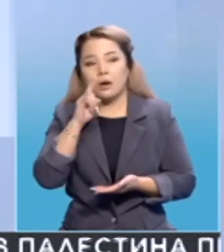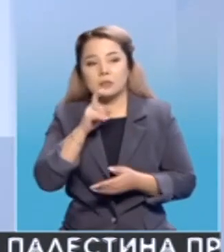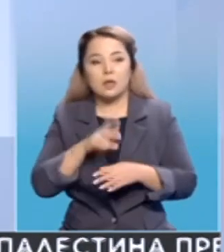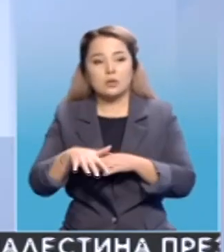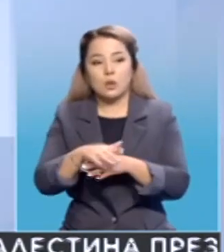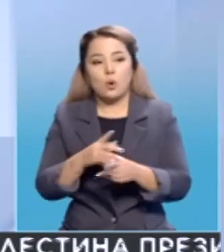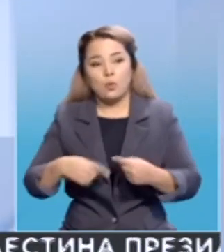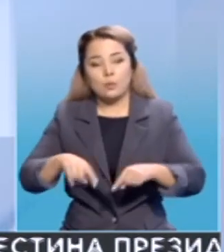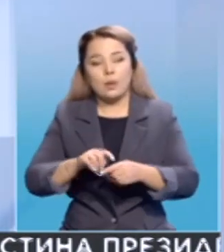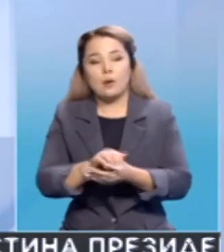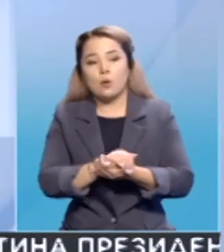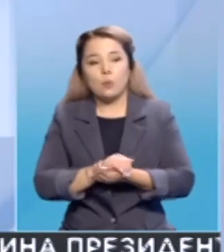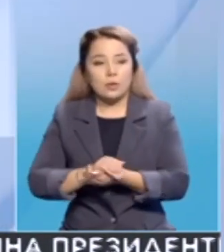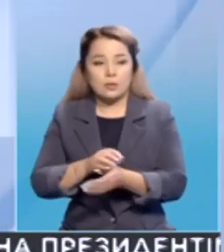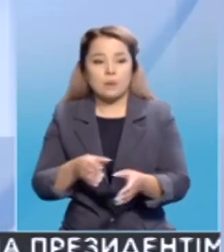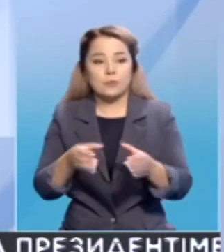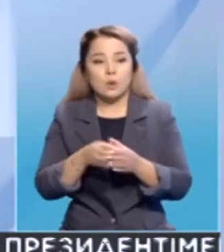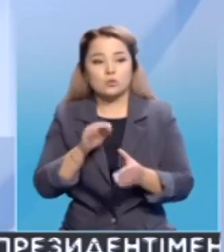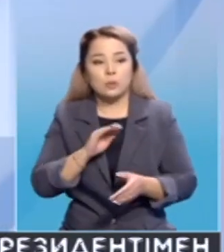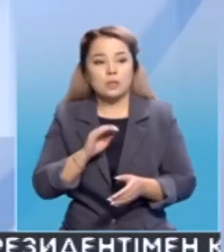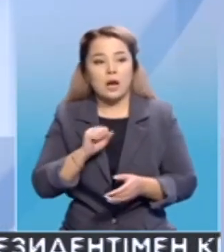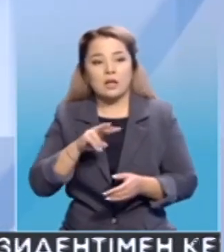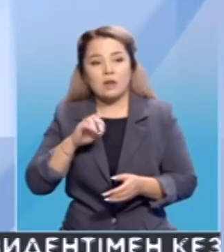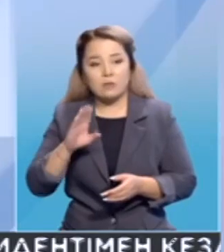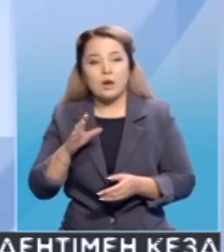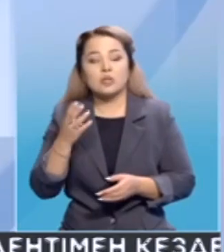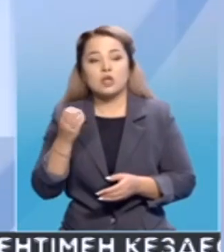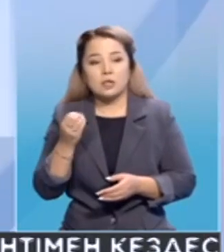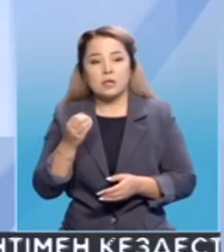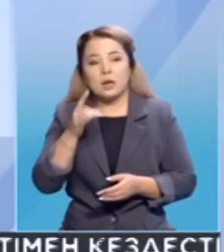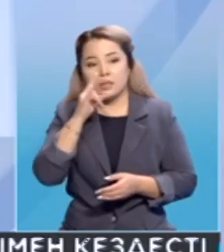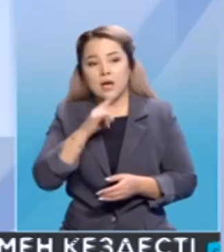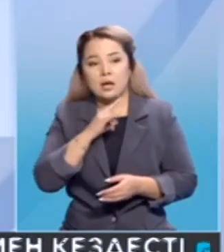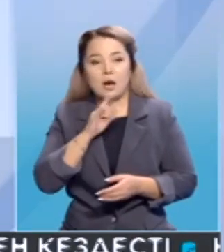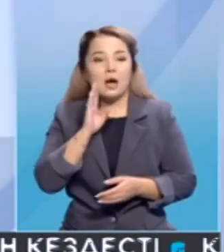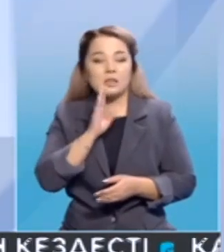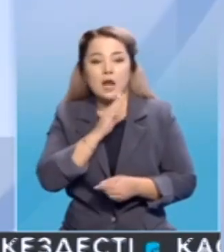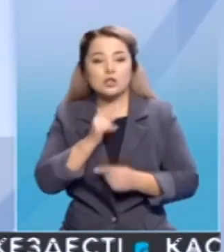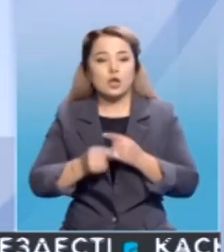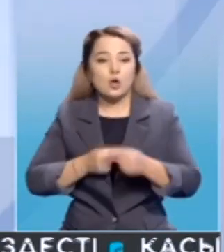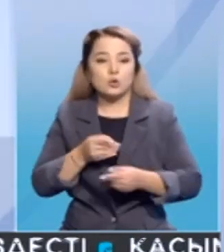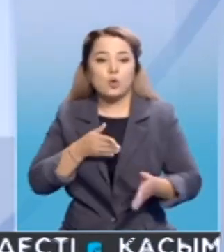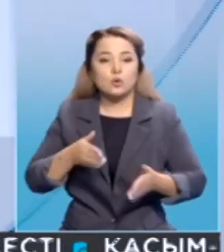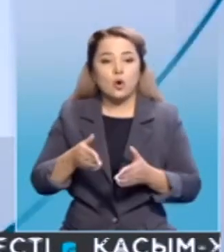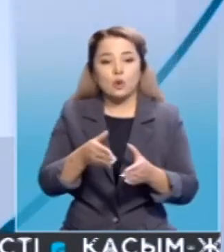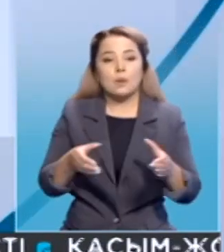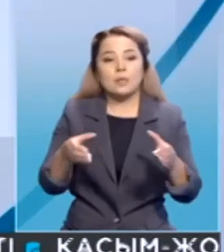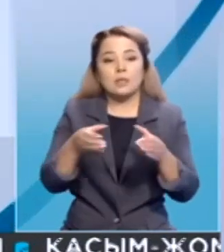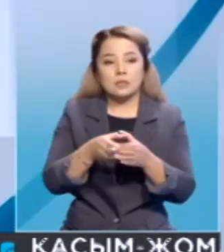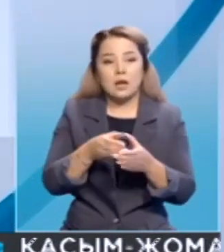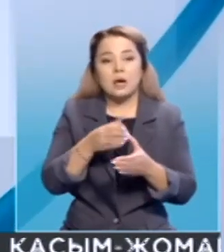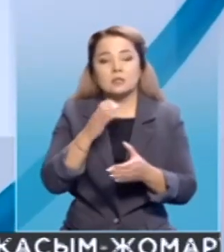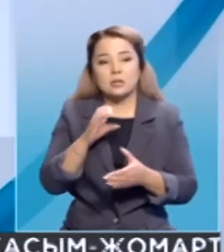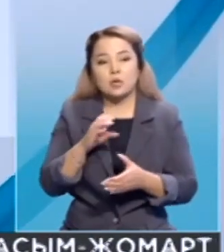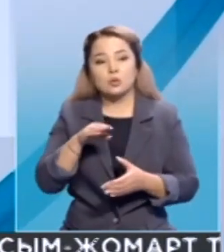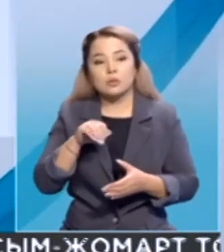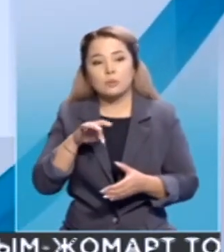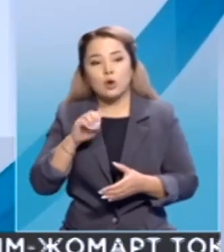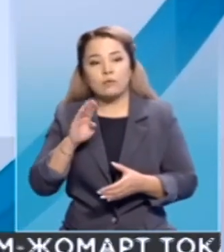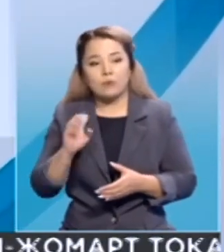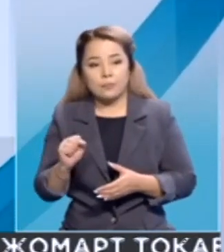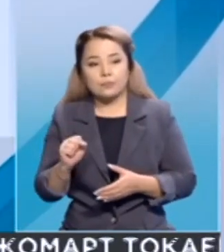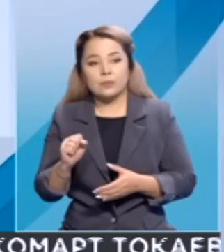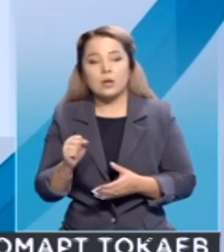демографиясы қоғамдық бірлестігі атынан Жұматай Әлиев және Қазақ аналары дәстүрге жол бірлестігі атынан Салтанат